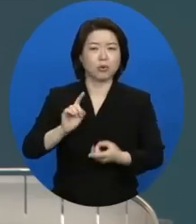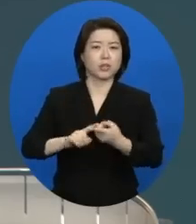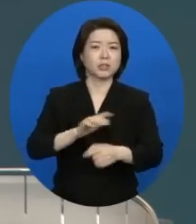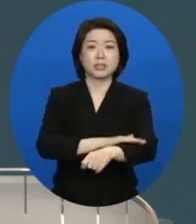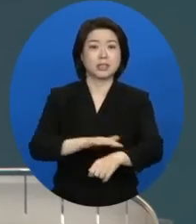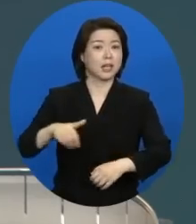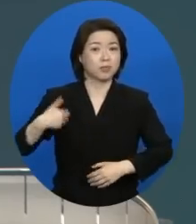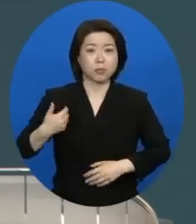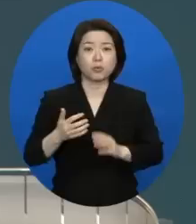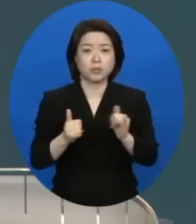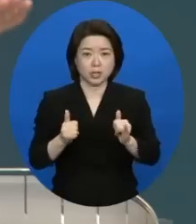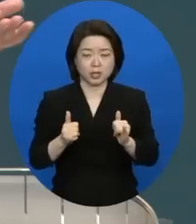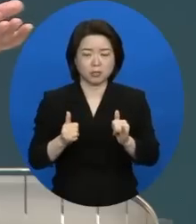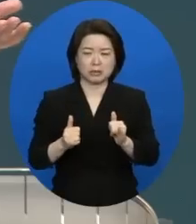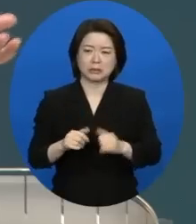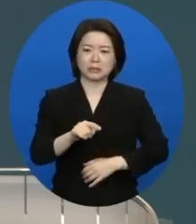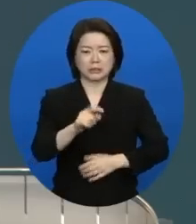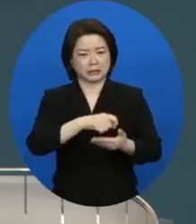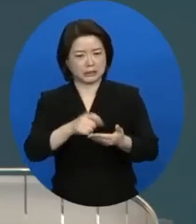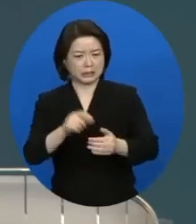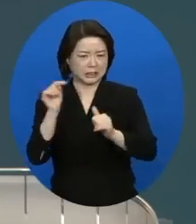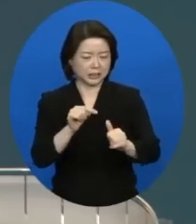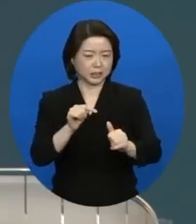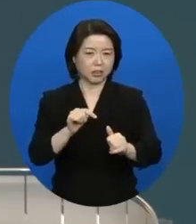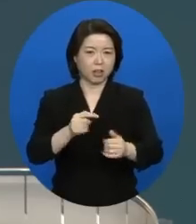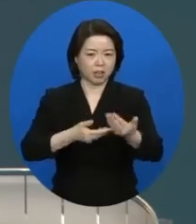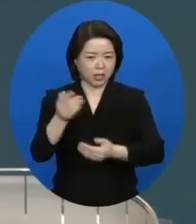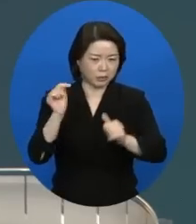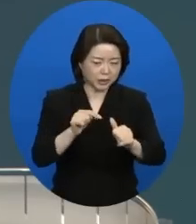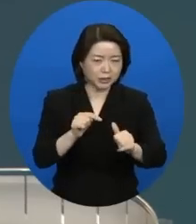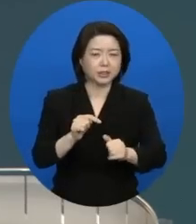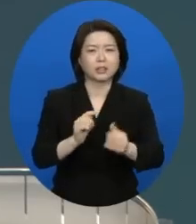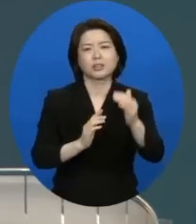분들은 지나치다는 생각을 하시는 것 같아요.